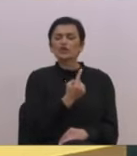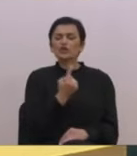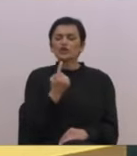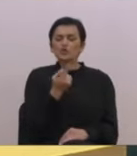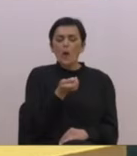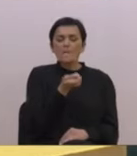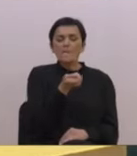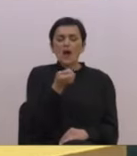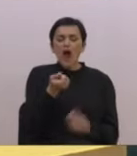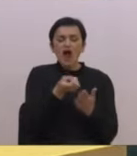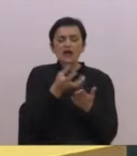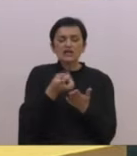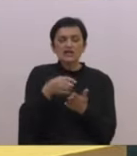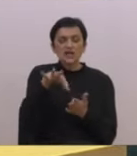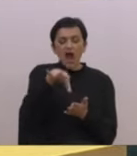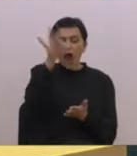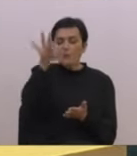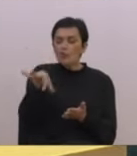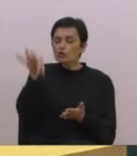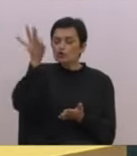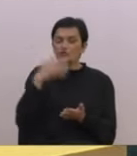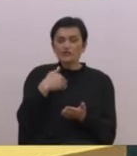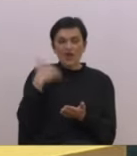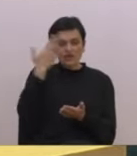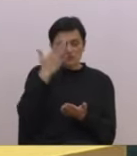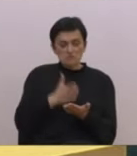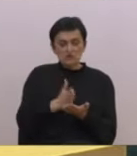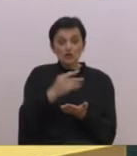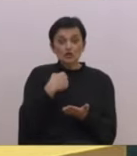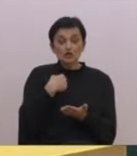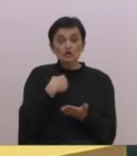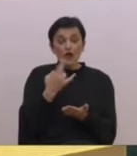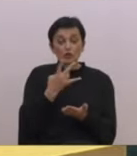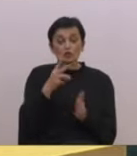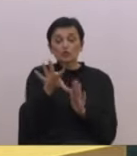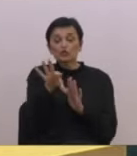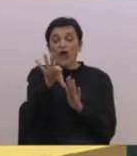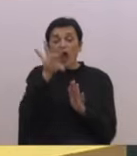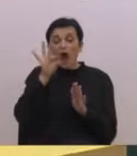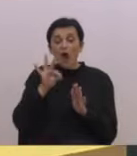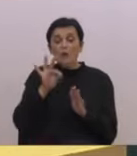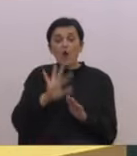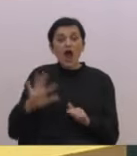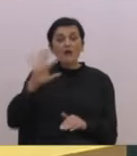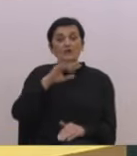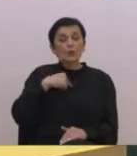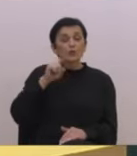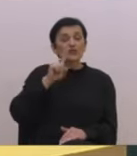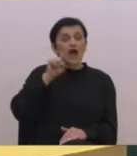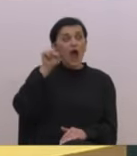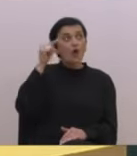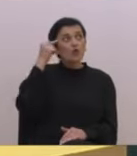მარგალიტი, რომლის ამორჩევა არის ჩვენი მიზანი. ჩვენ უნდა ამოვარჩიოთ ევროპაში, რა გვგონია ჩვენ